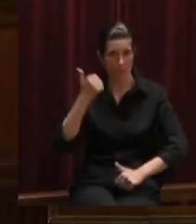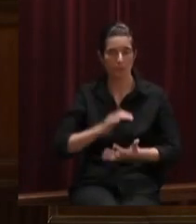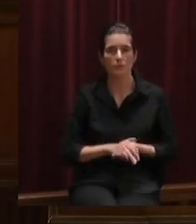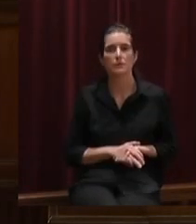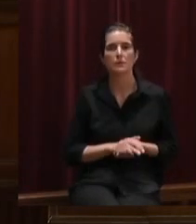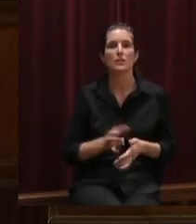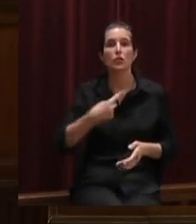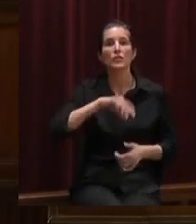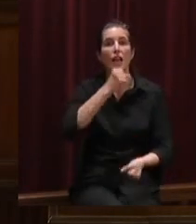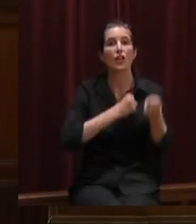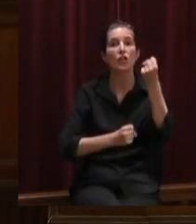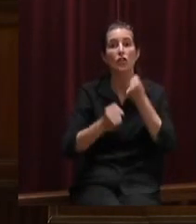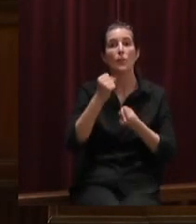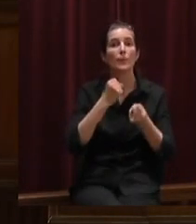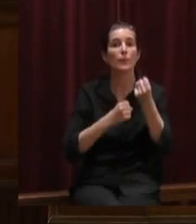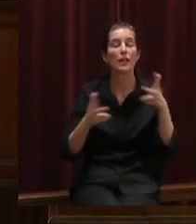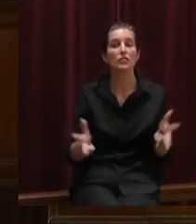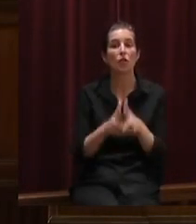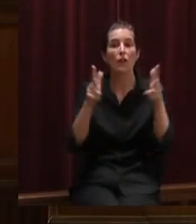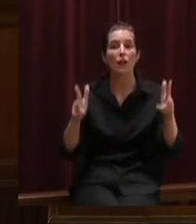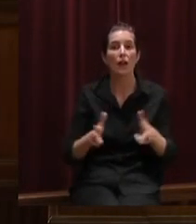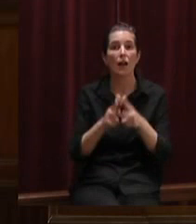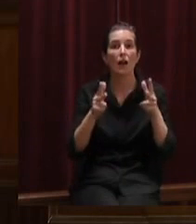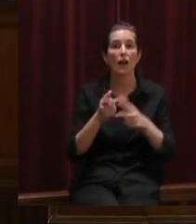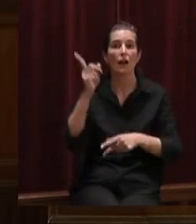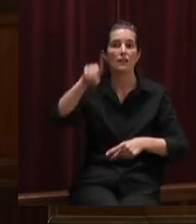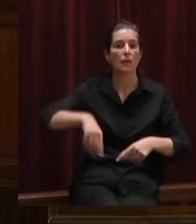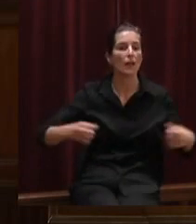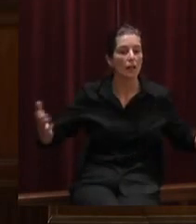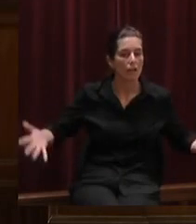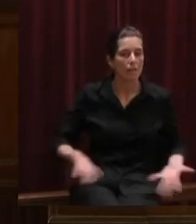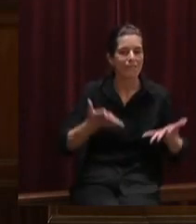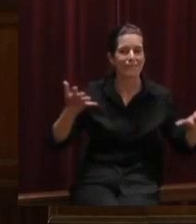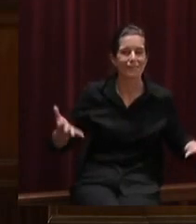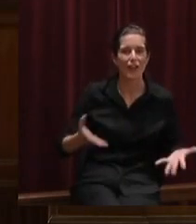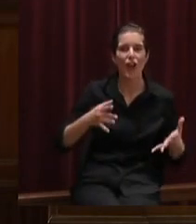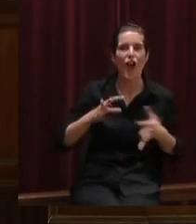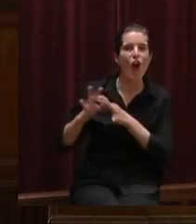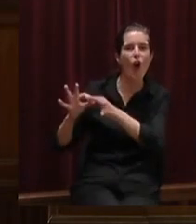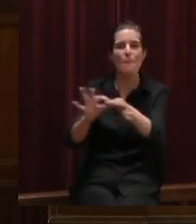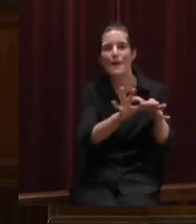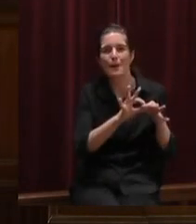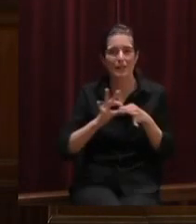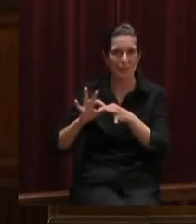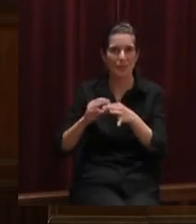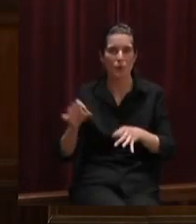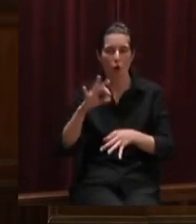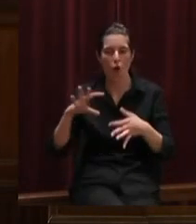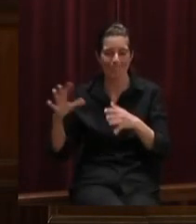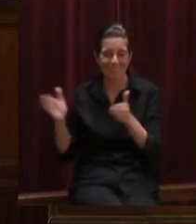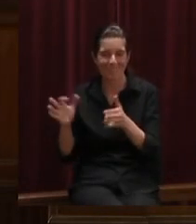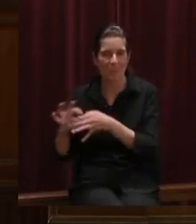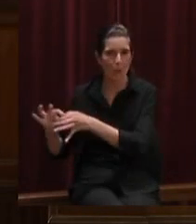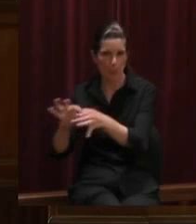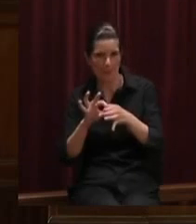economia, per enfortir la nostra economia social, fomentant el cooperativisme i el microcooperativisme, perquè guanyi presència en el